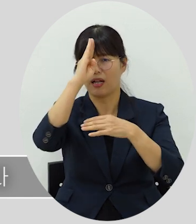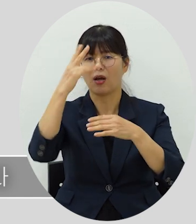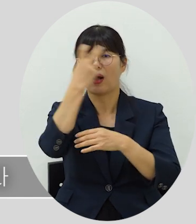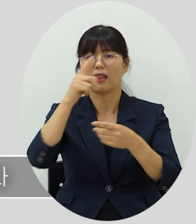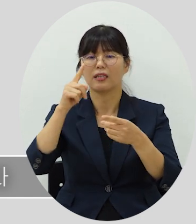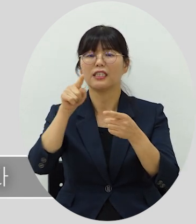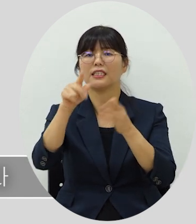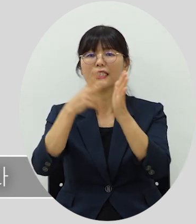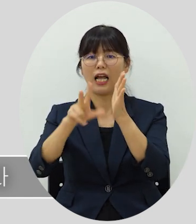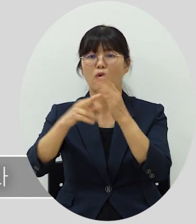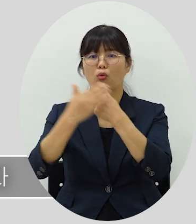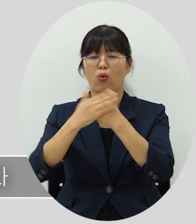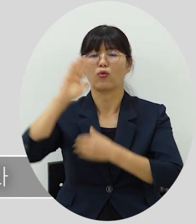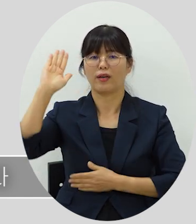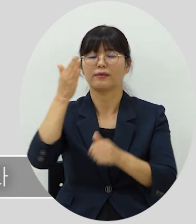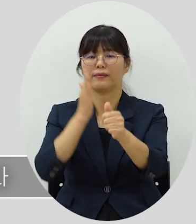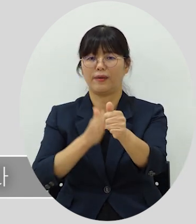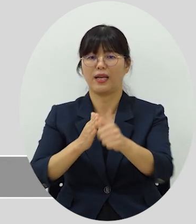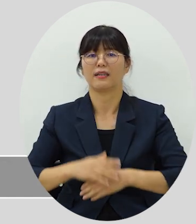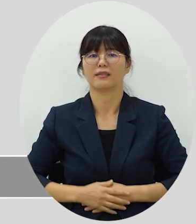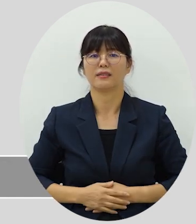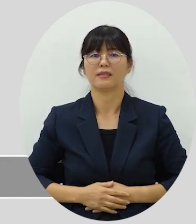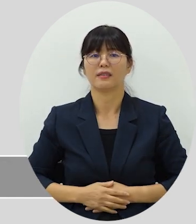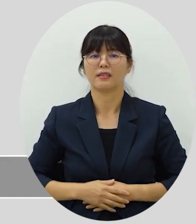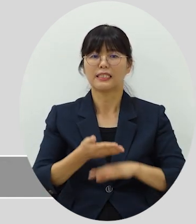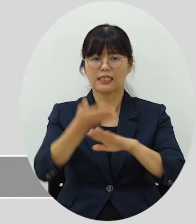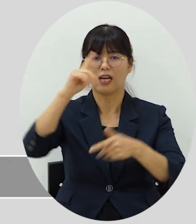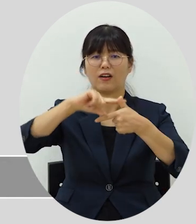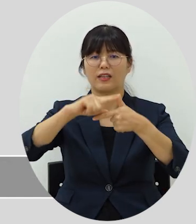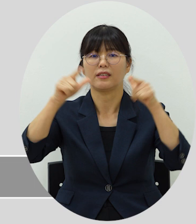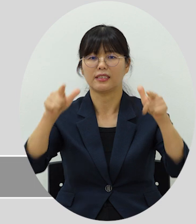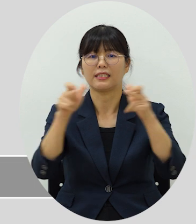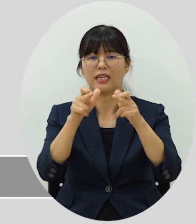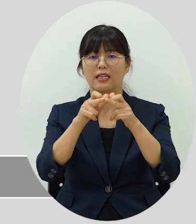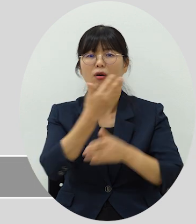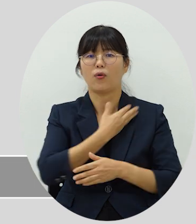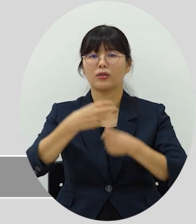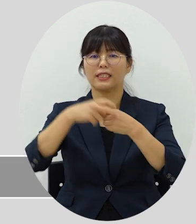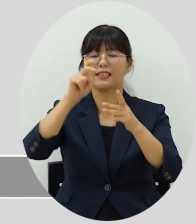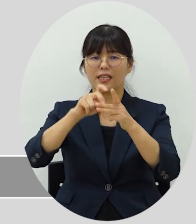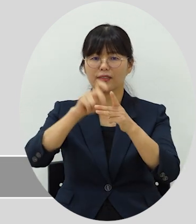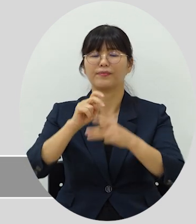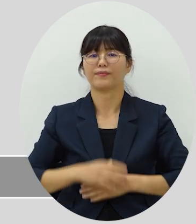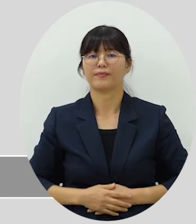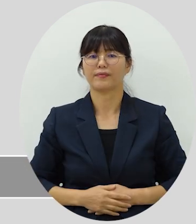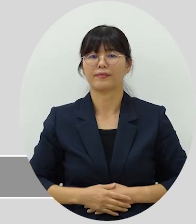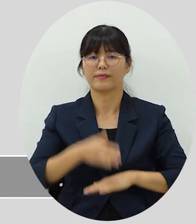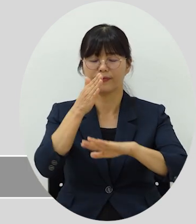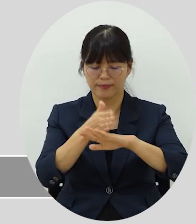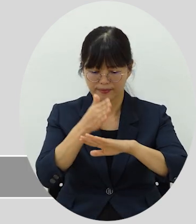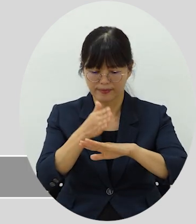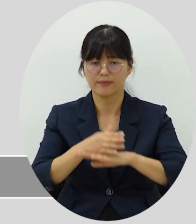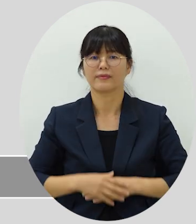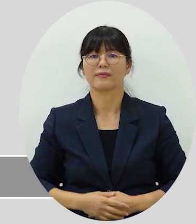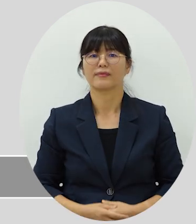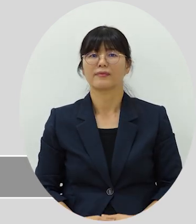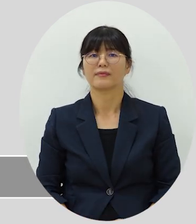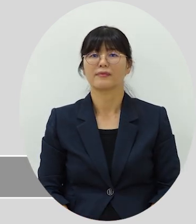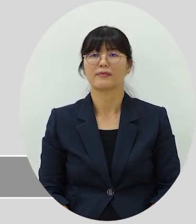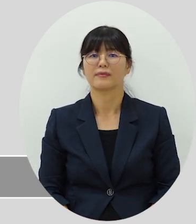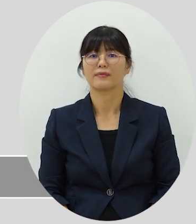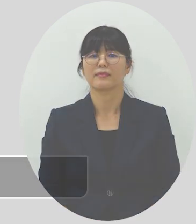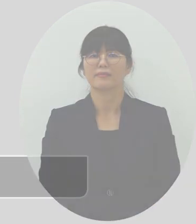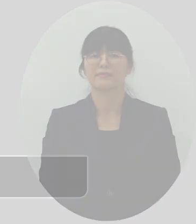이 자료가 도움이 되길 바랍니다. 이상 경상남도 지역장애인 보건의료센터였습니다. 감사합니다.